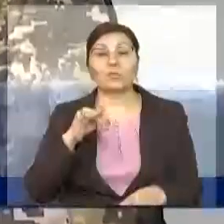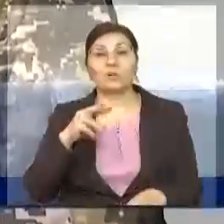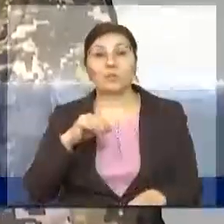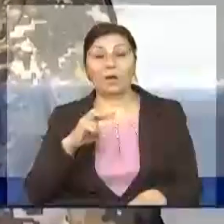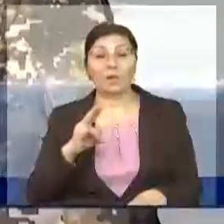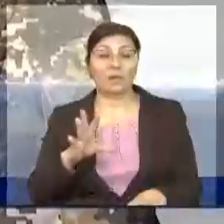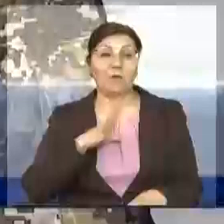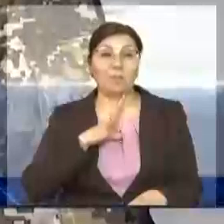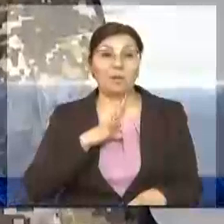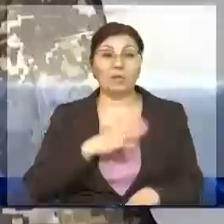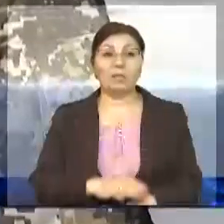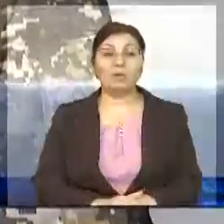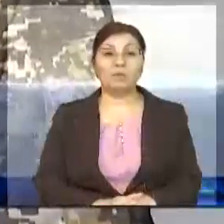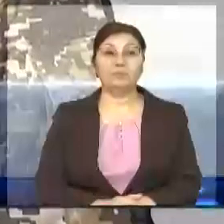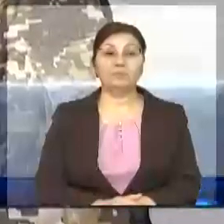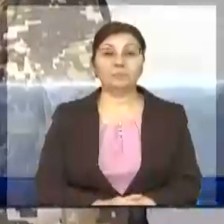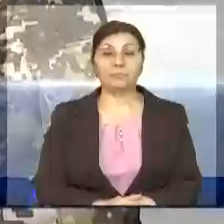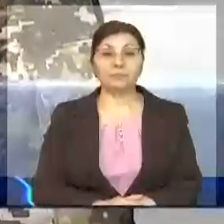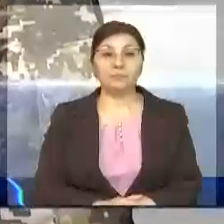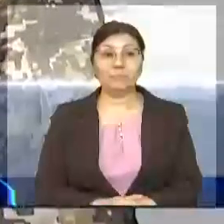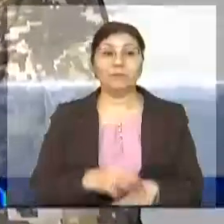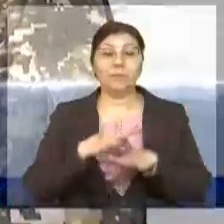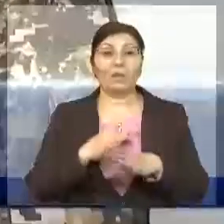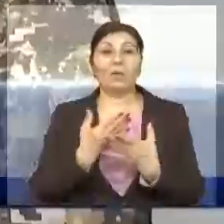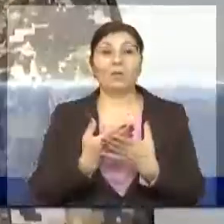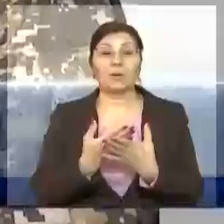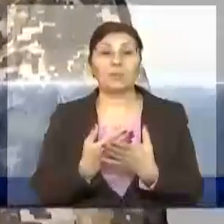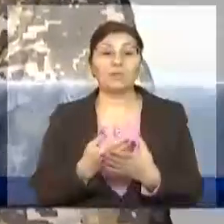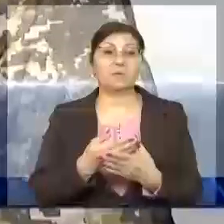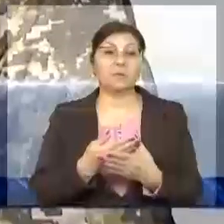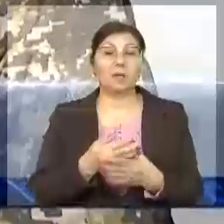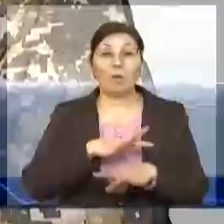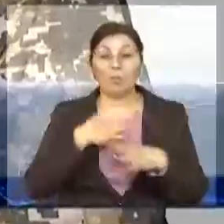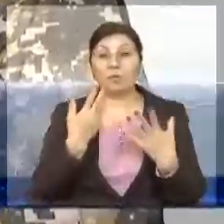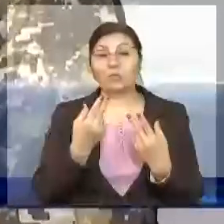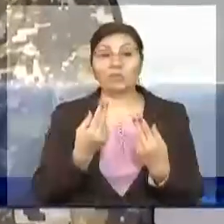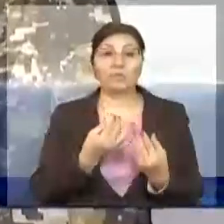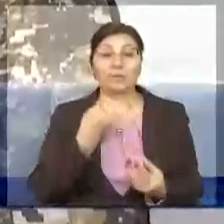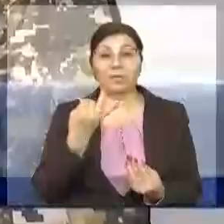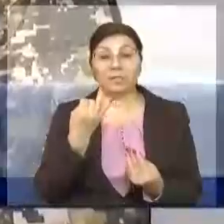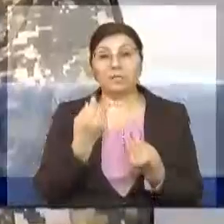автомат Калашникова 1974 года, также прохождение полосы препятствия